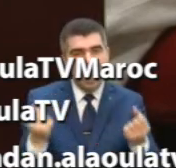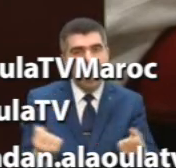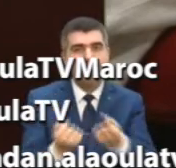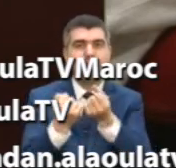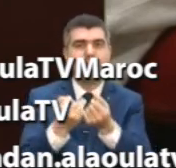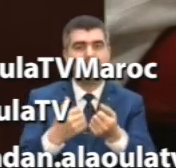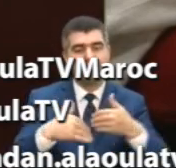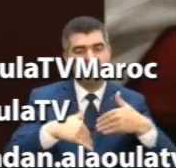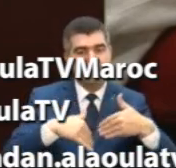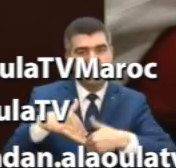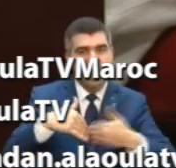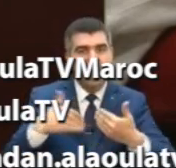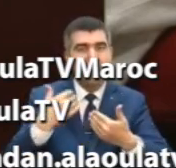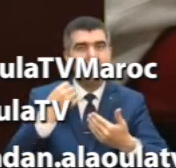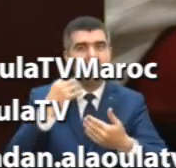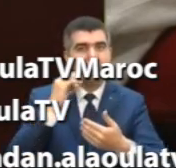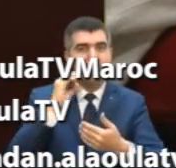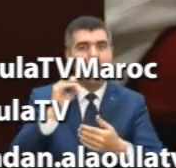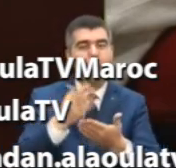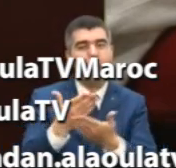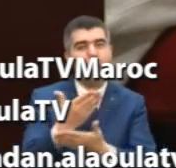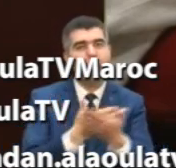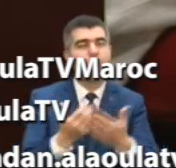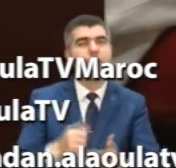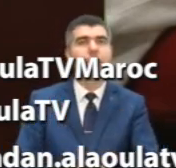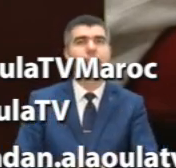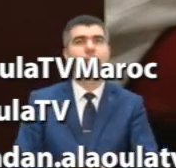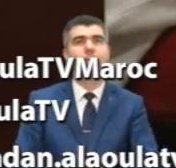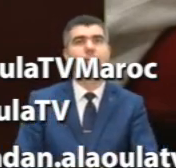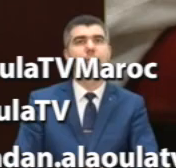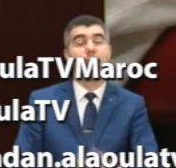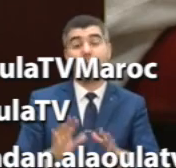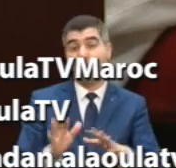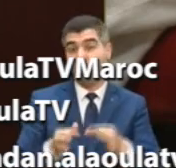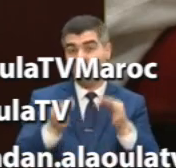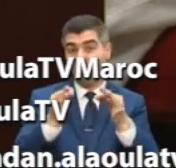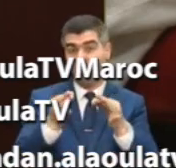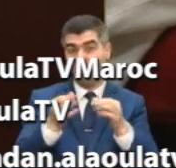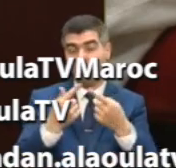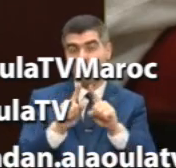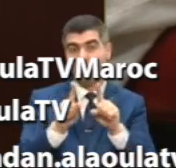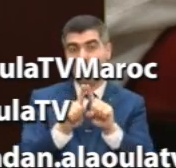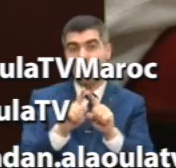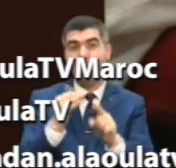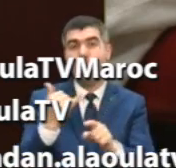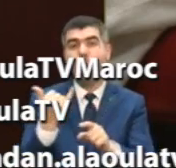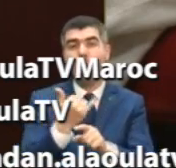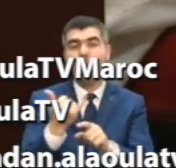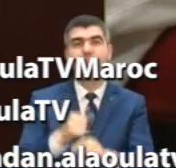أقطاب حضرية جديدة إلى غير ذلك. نتائج مهمة،